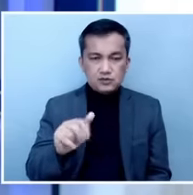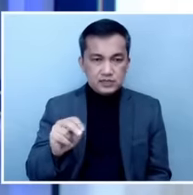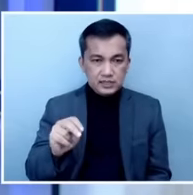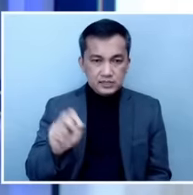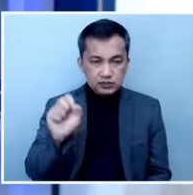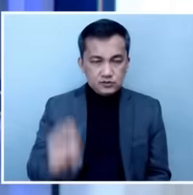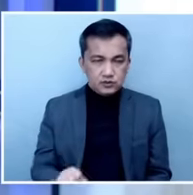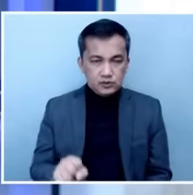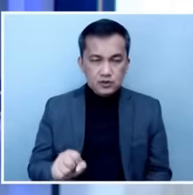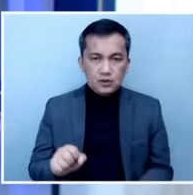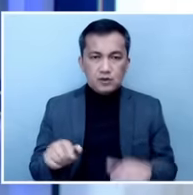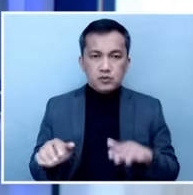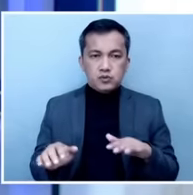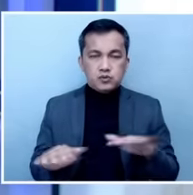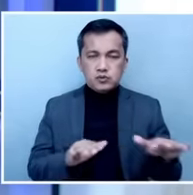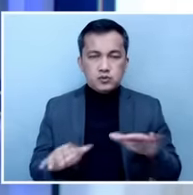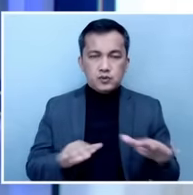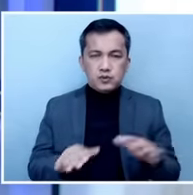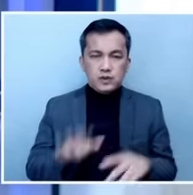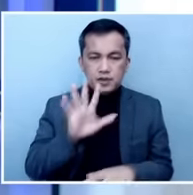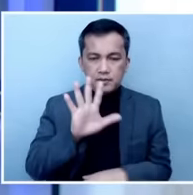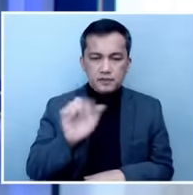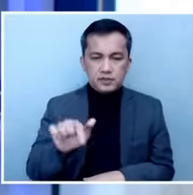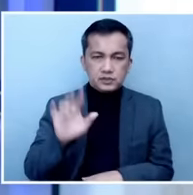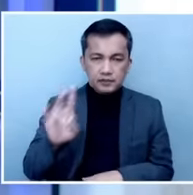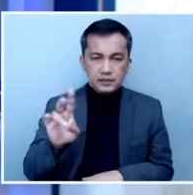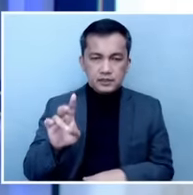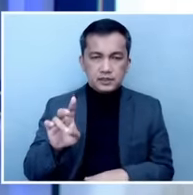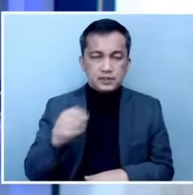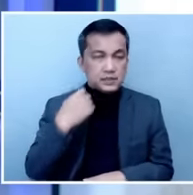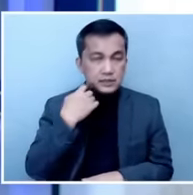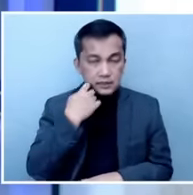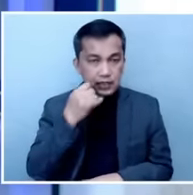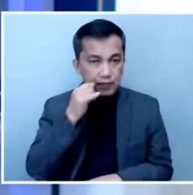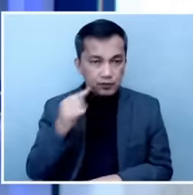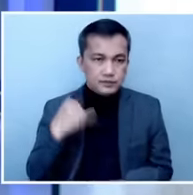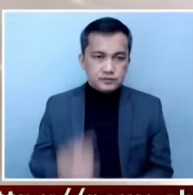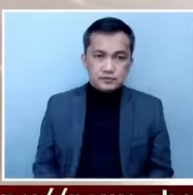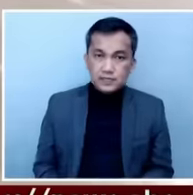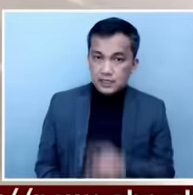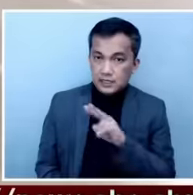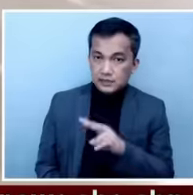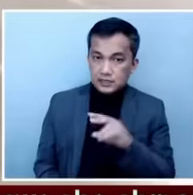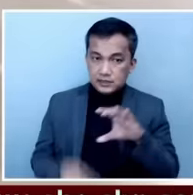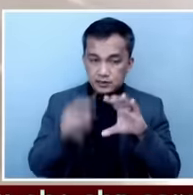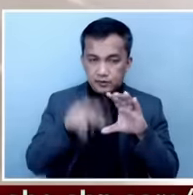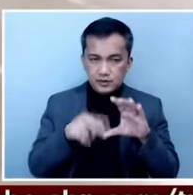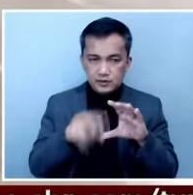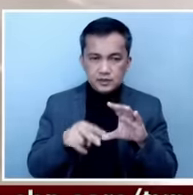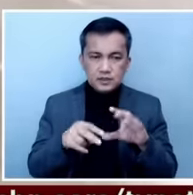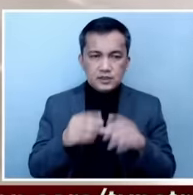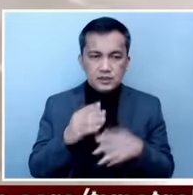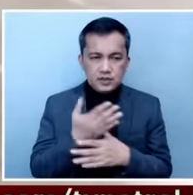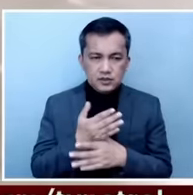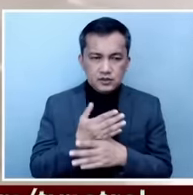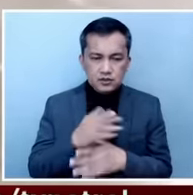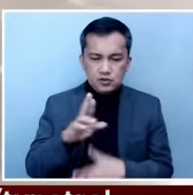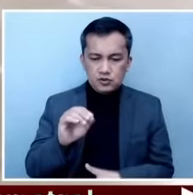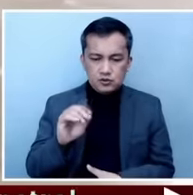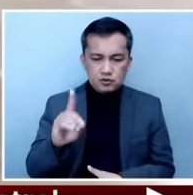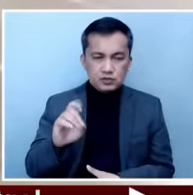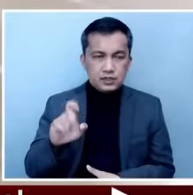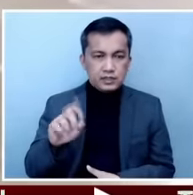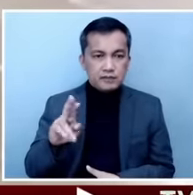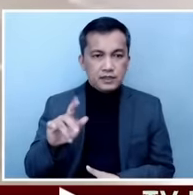matapos yumanig ang magnitude 5.7 na lindol kagabi. Makikita sa video na ibinahagi ni Rod Arevalo ang